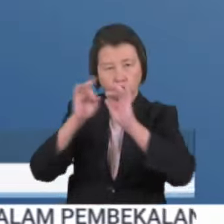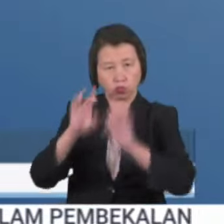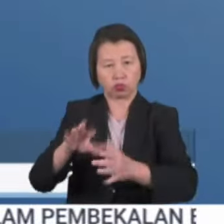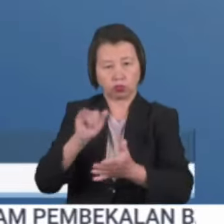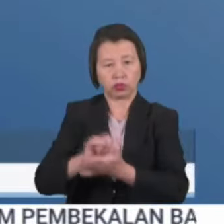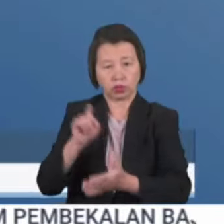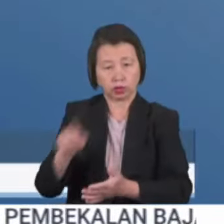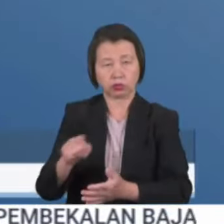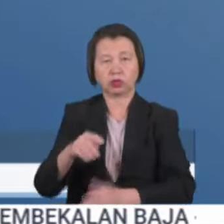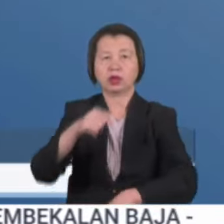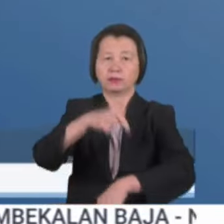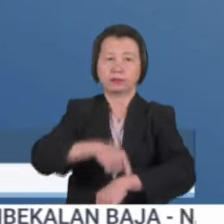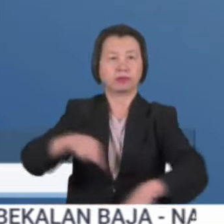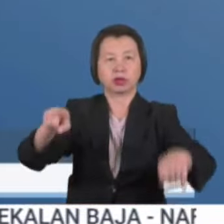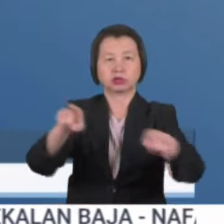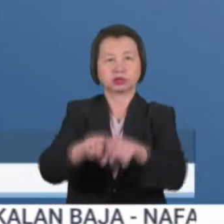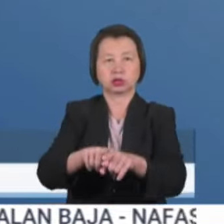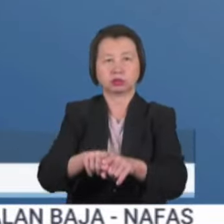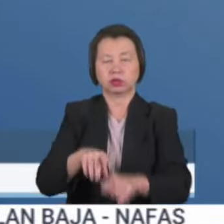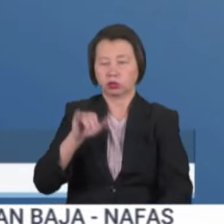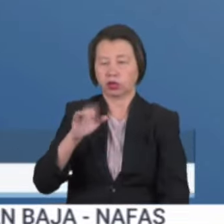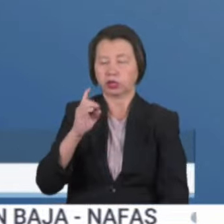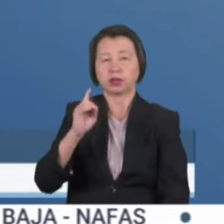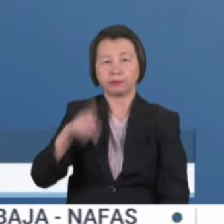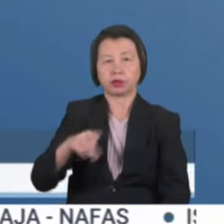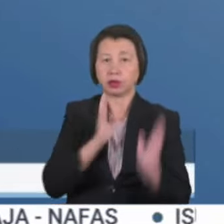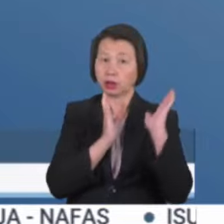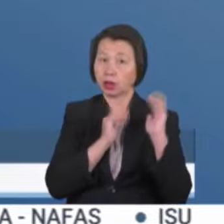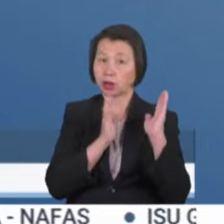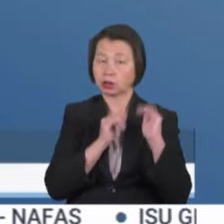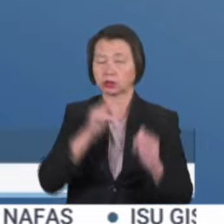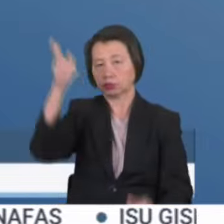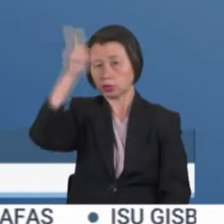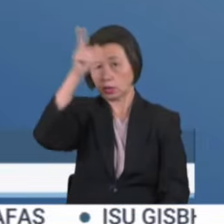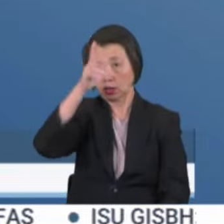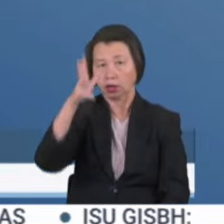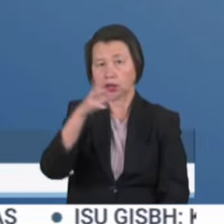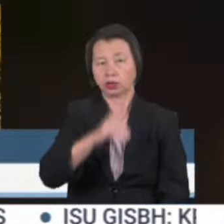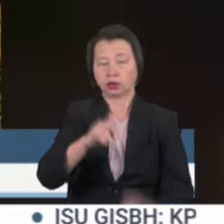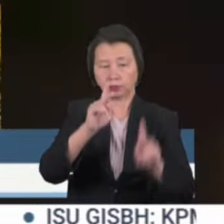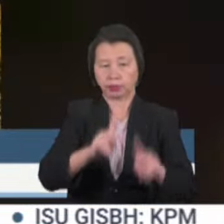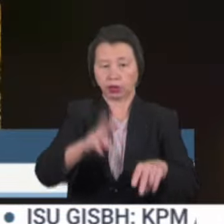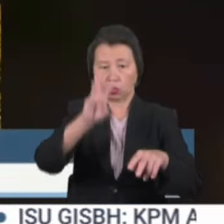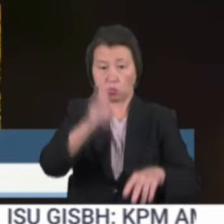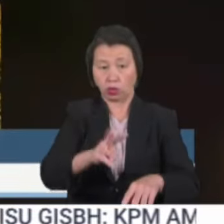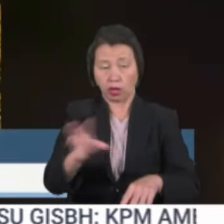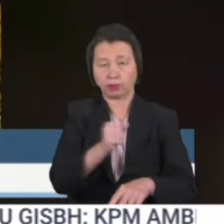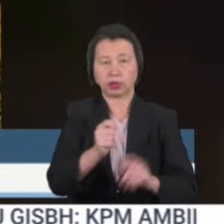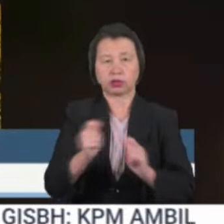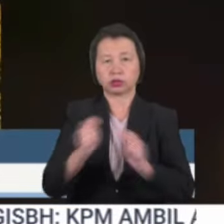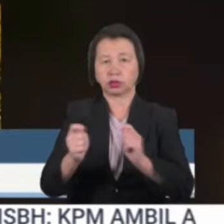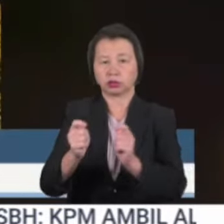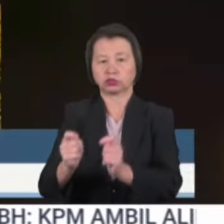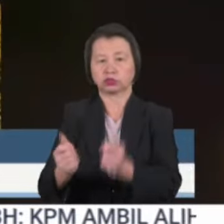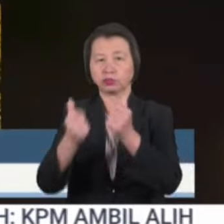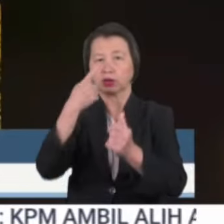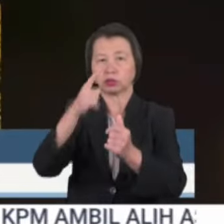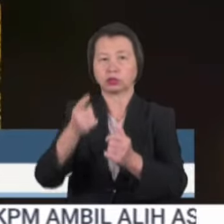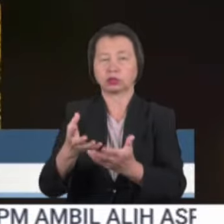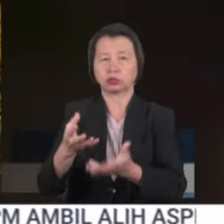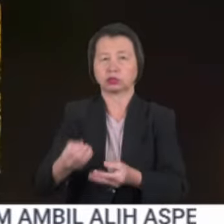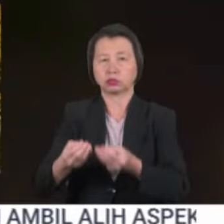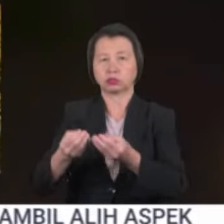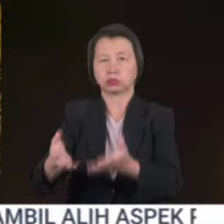berkenaan. Pada masa yang sama, Yang di-Pertuan Negeri juga berharap agar kerajaan dan pihak berwajib mengambil tindakan segera untuk